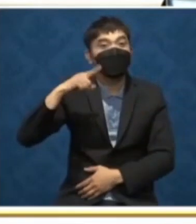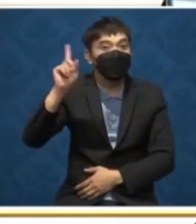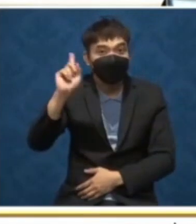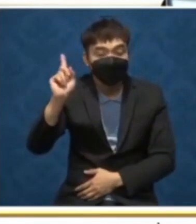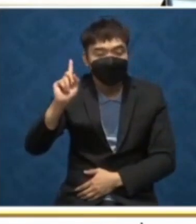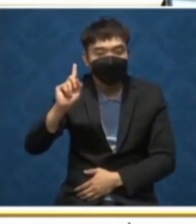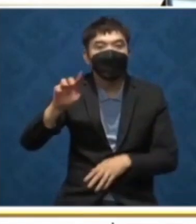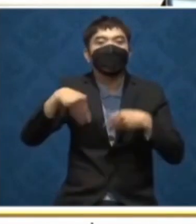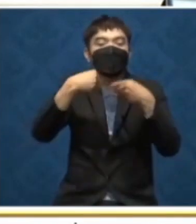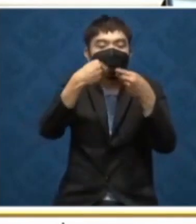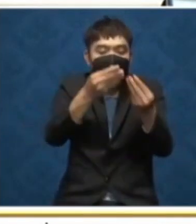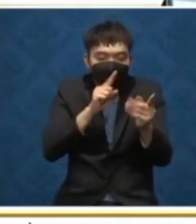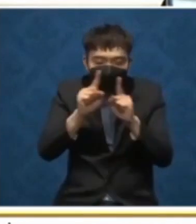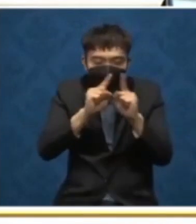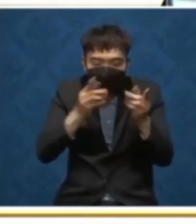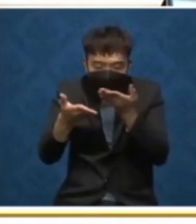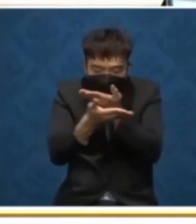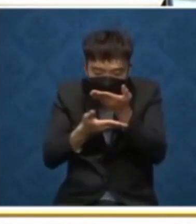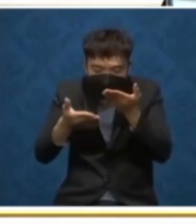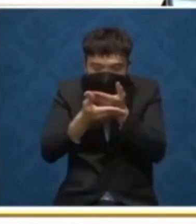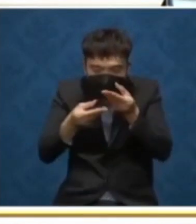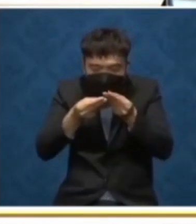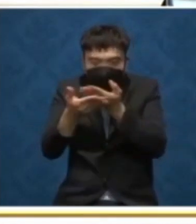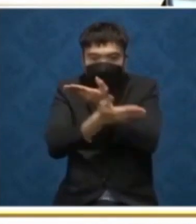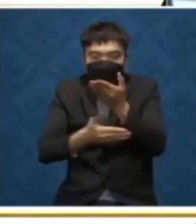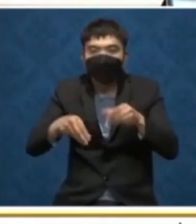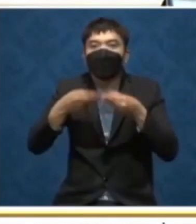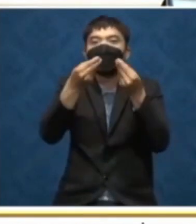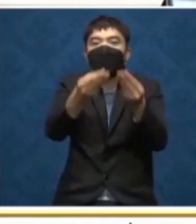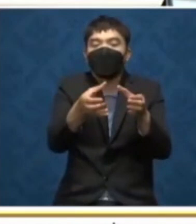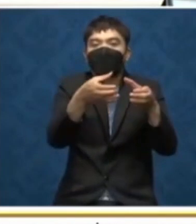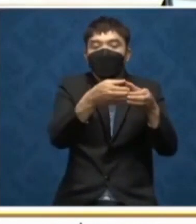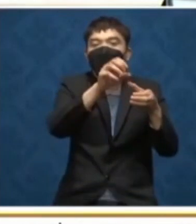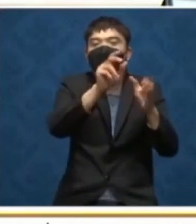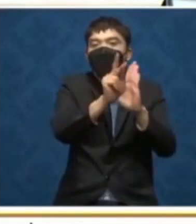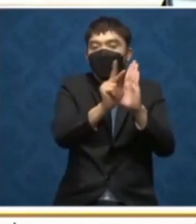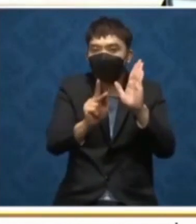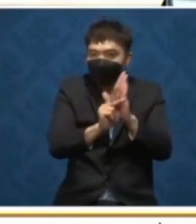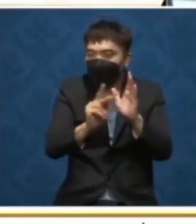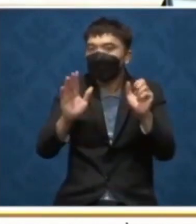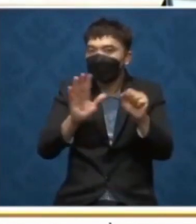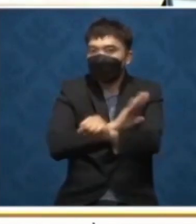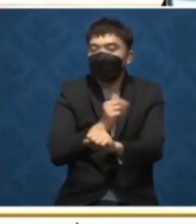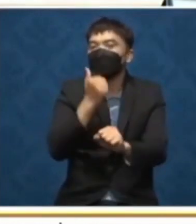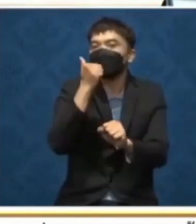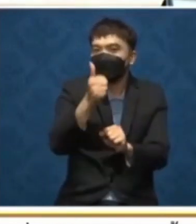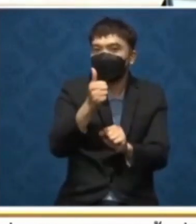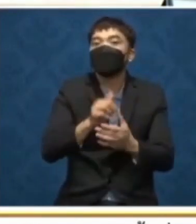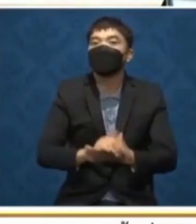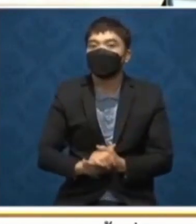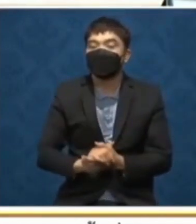การแลกเปลี่ยนข้อมูลและเพิ่มประสิทธิภาพของฝ่ายนิติบัญญัติและประการสุดท้